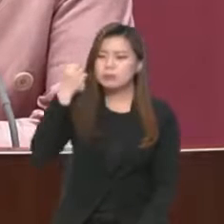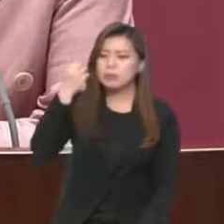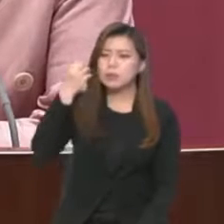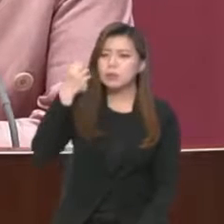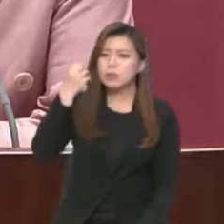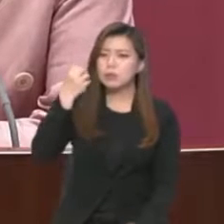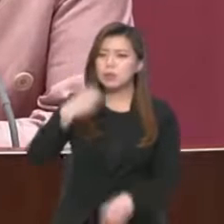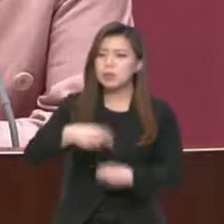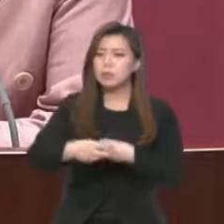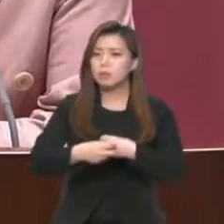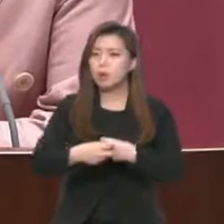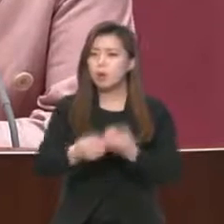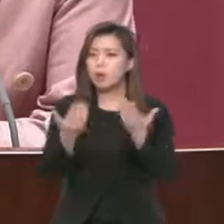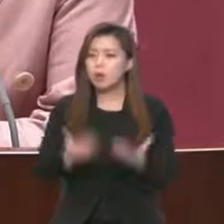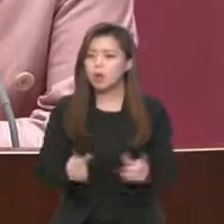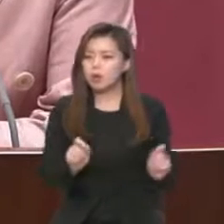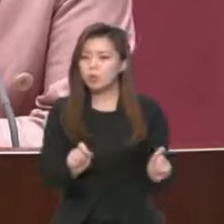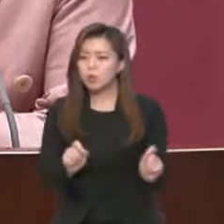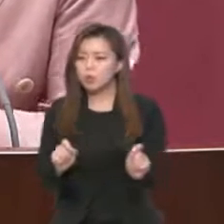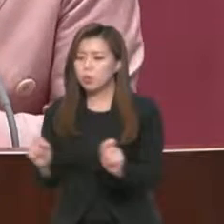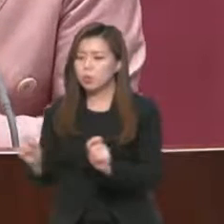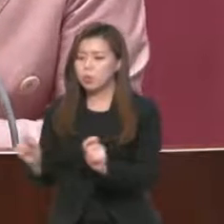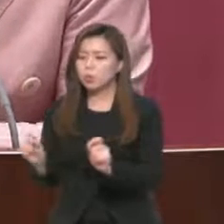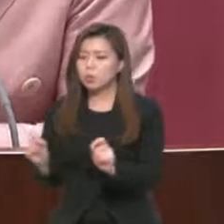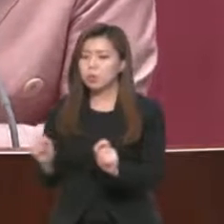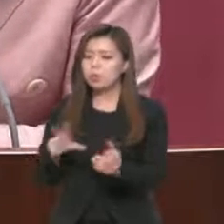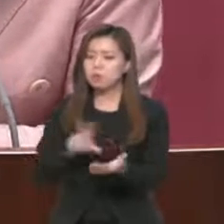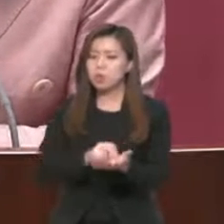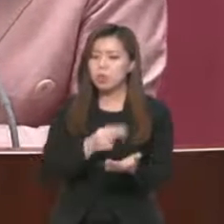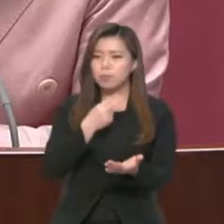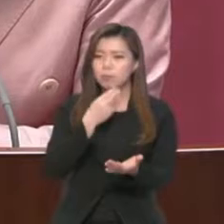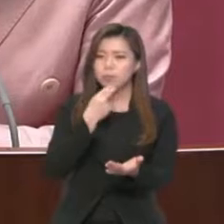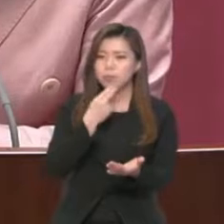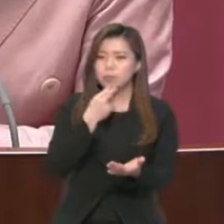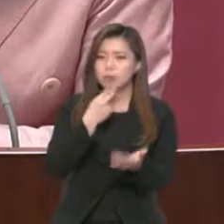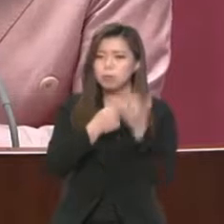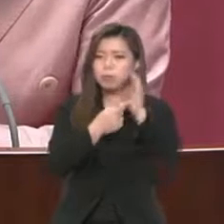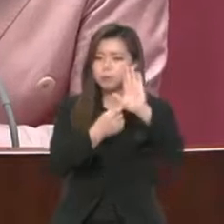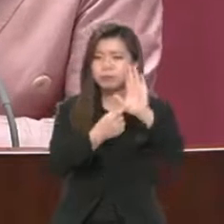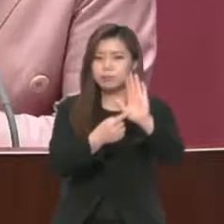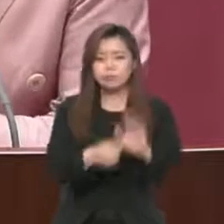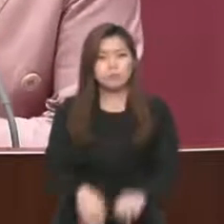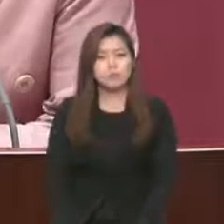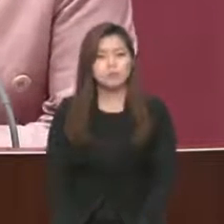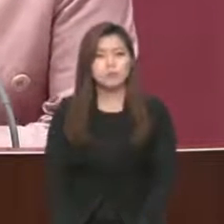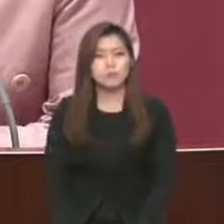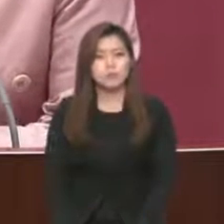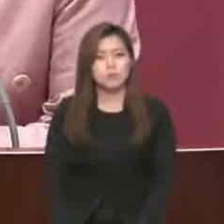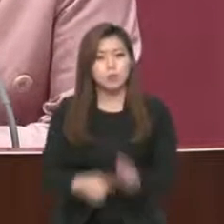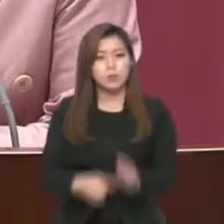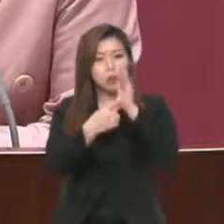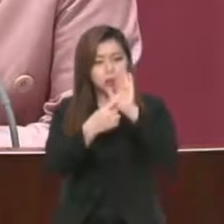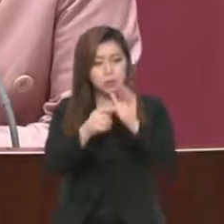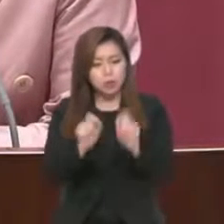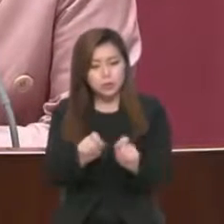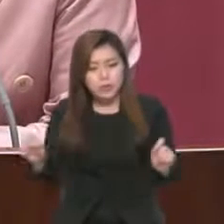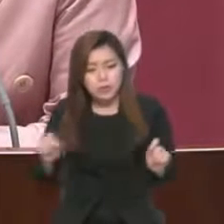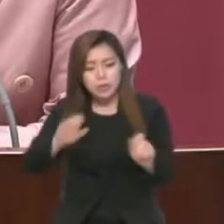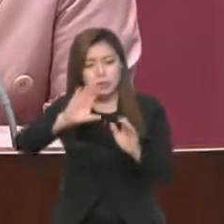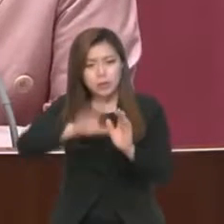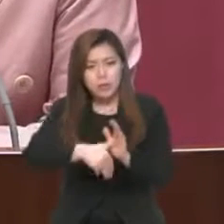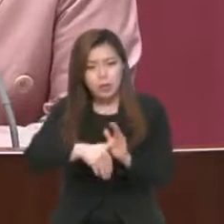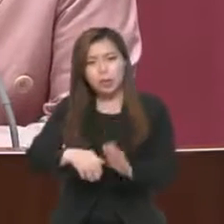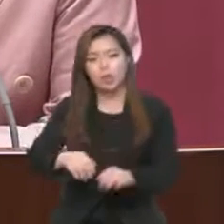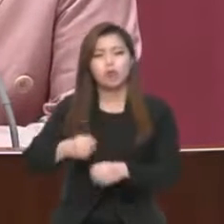없다는 이러한 꾀어맞추식 해석을 내놓았습니다. 병가 연장을 할 때 군 병원의